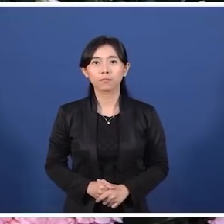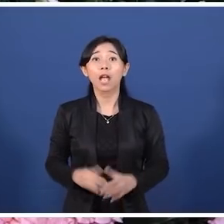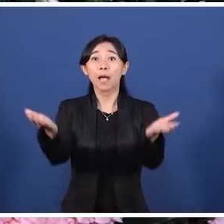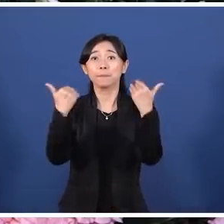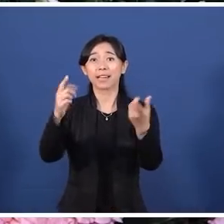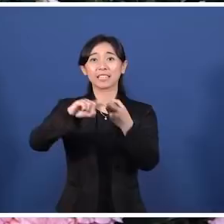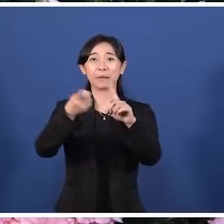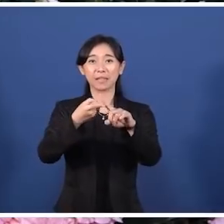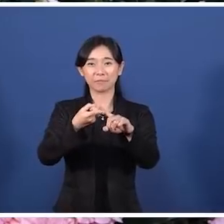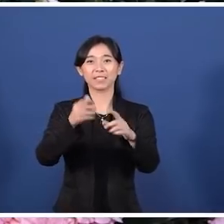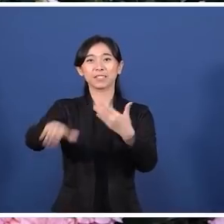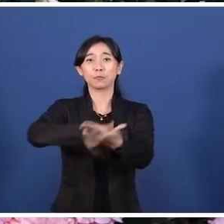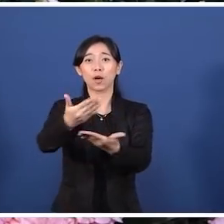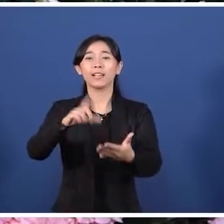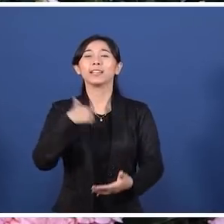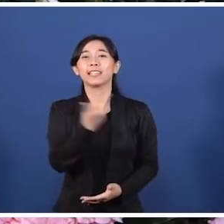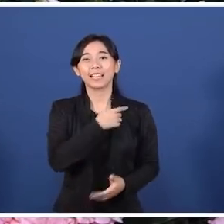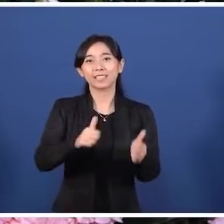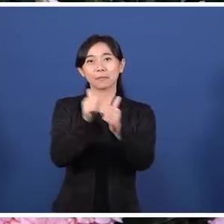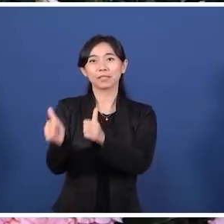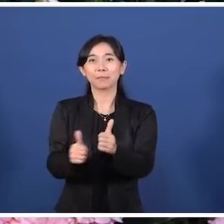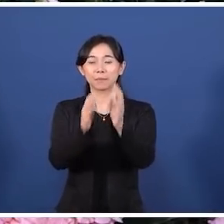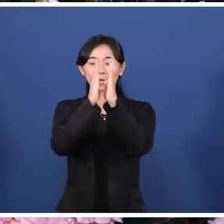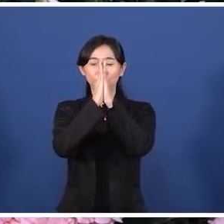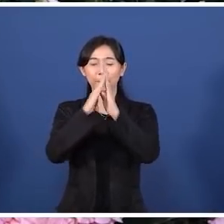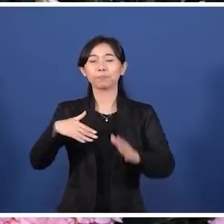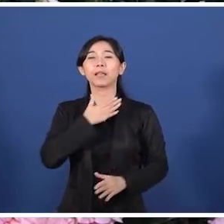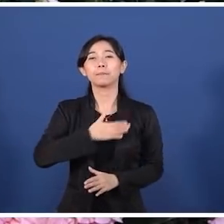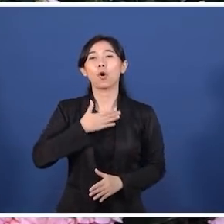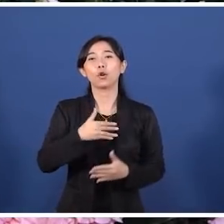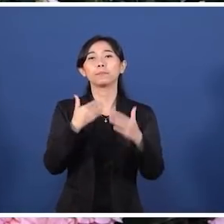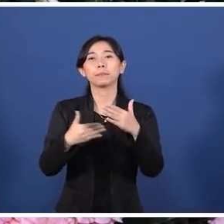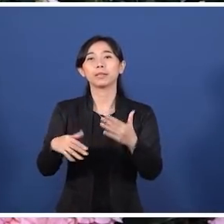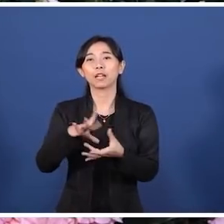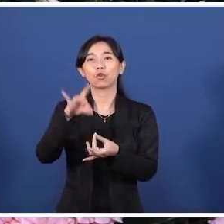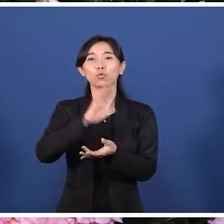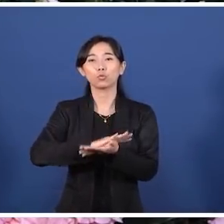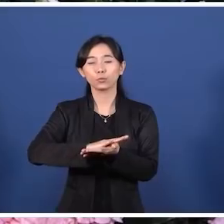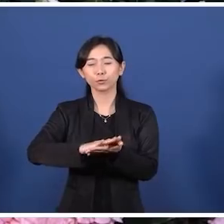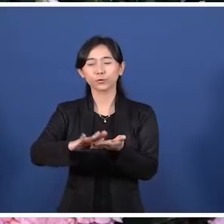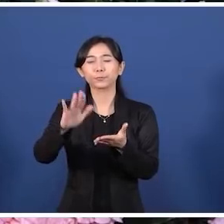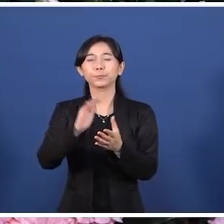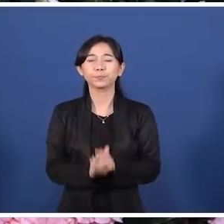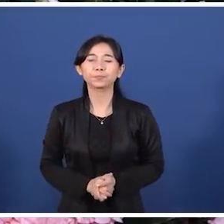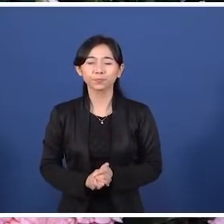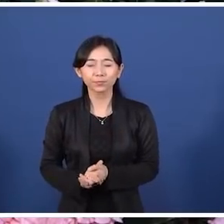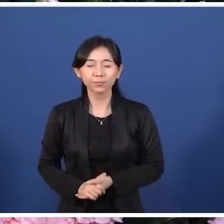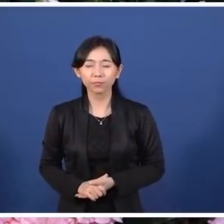Mari saudara-saudara yang dikasihi oleh Tuhan, kita bersama-sama berdoa untuk mohon pimpinan Roh Kudus. Mari kita berdoa.